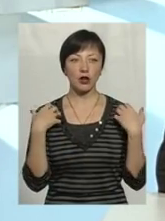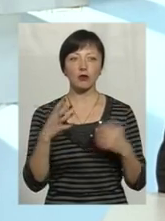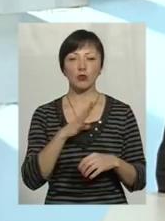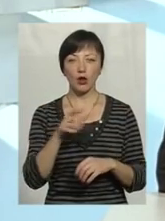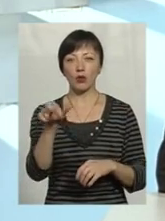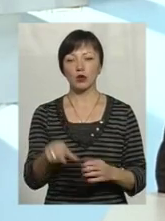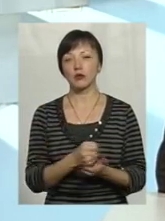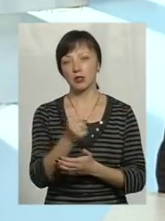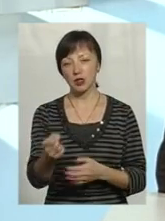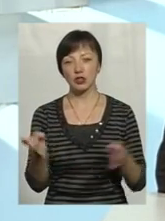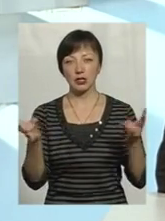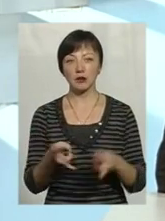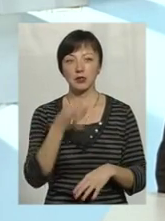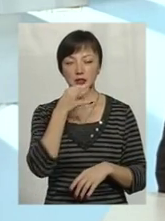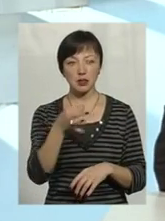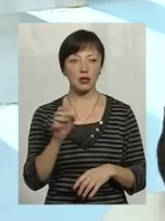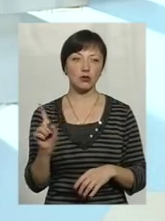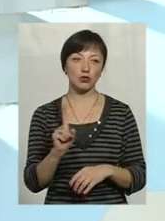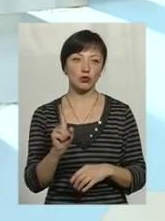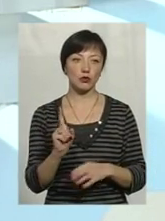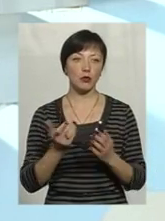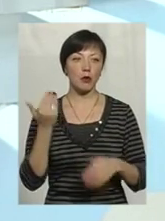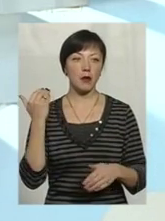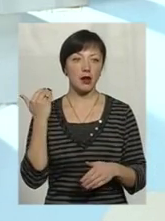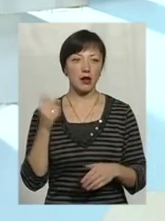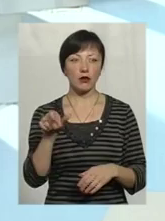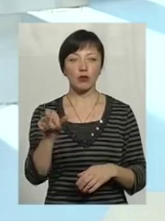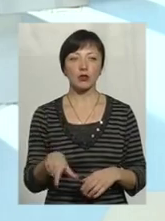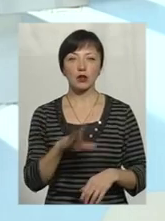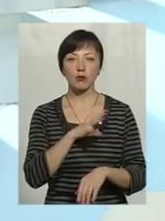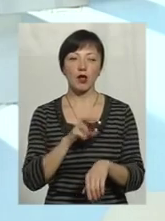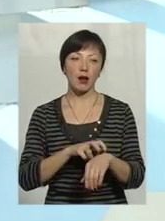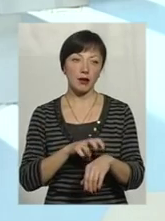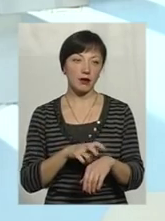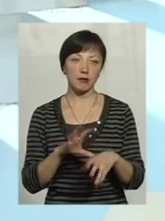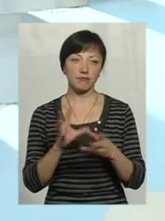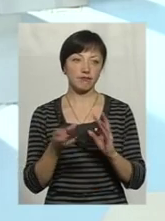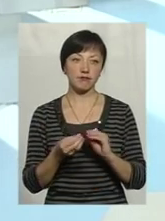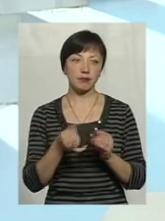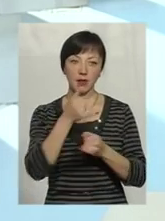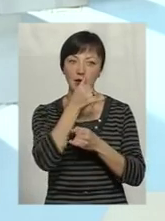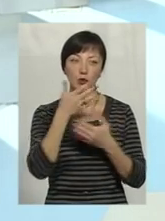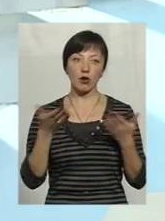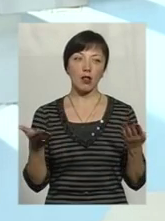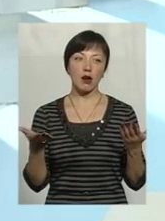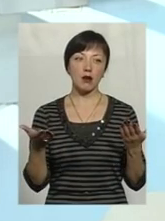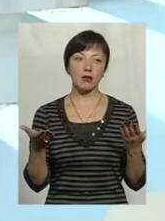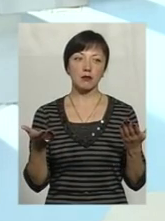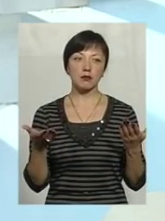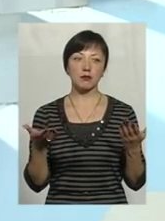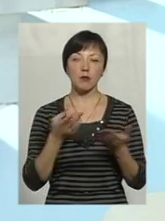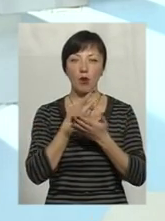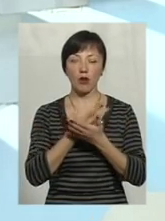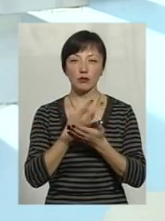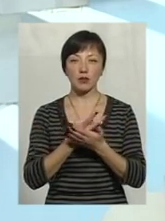призначена. Але варто зазначити, що попередньо людина була лікарем і, в принципі, також не могла би показувати